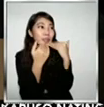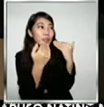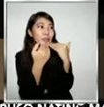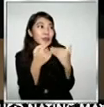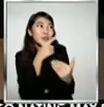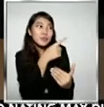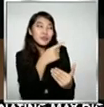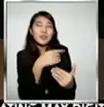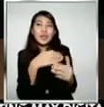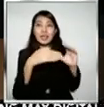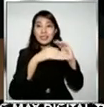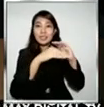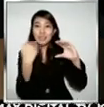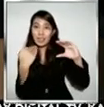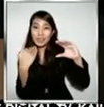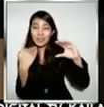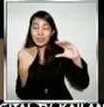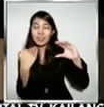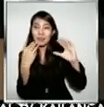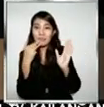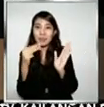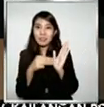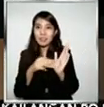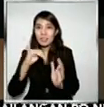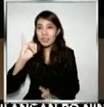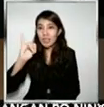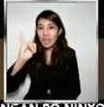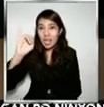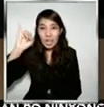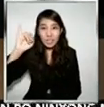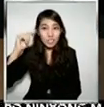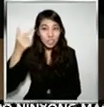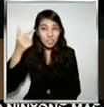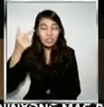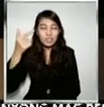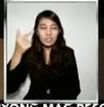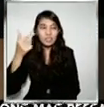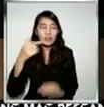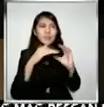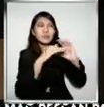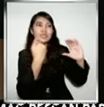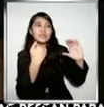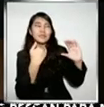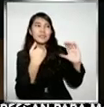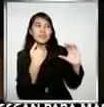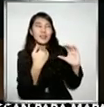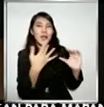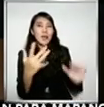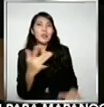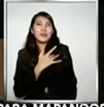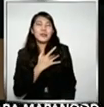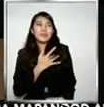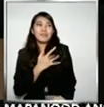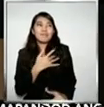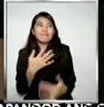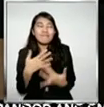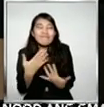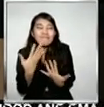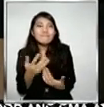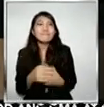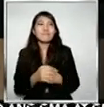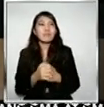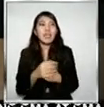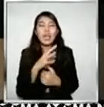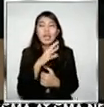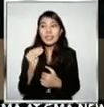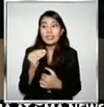siya pa ako sa IG. Sabi niya, basta nag-message siya sa akin sa Instagram. Tapos, ayun, nakita ka daw po niya yung cover and then